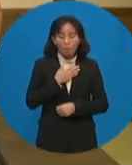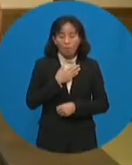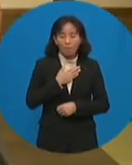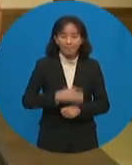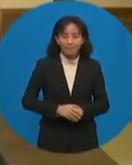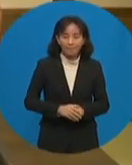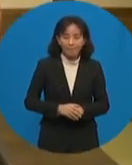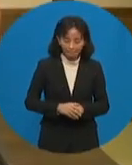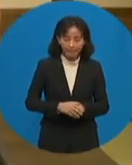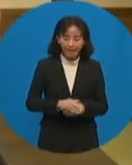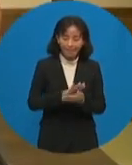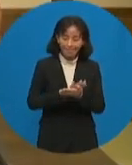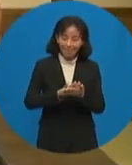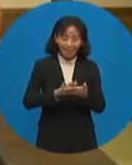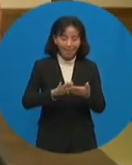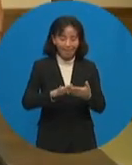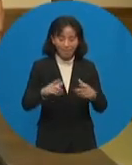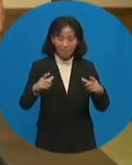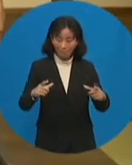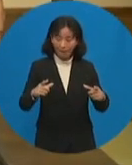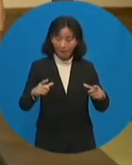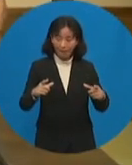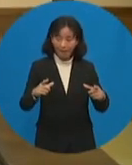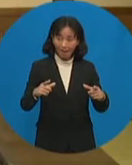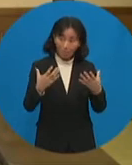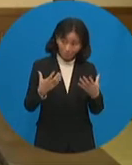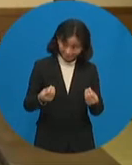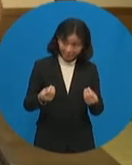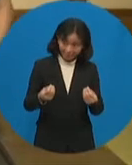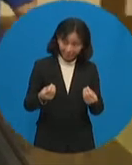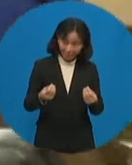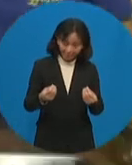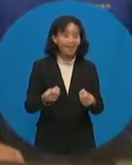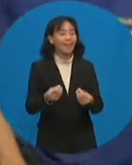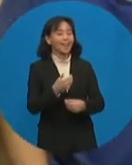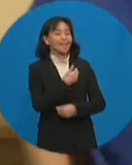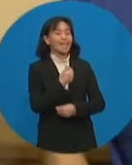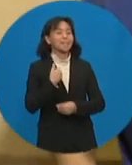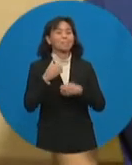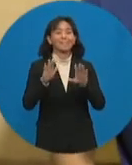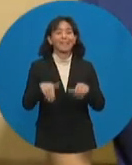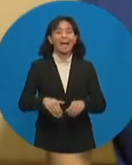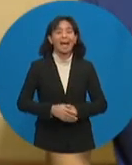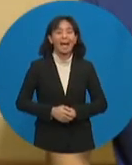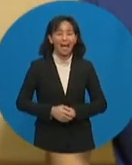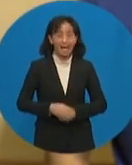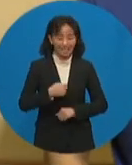な円ができたところで、 はい、 完成でしょうか。 完成です。 完成しました。